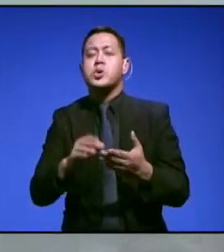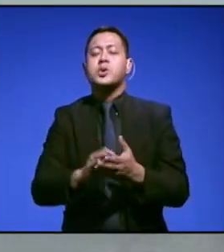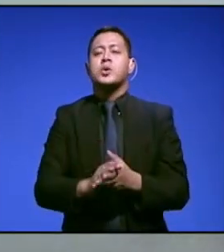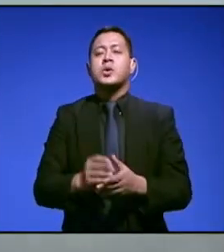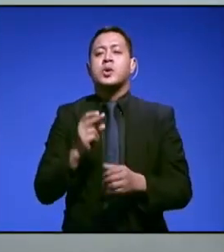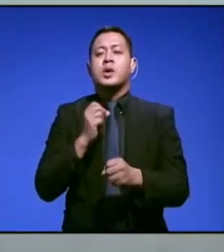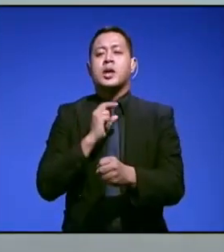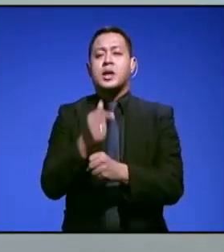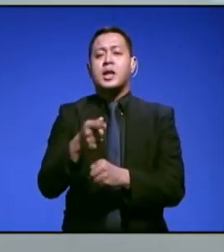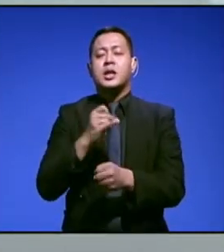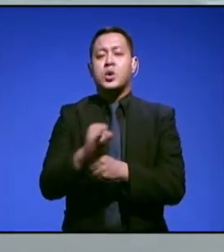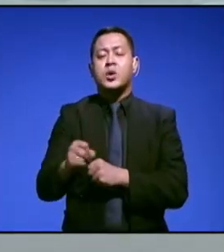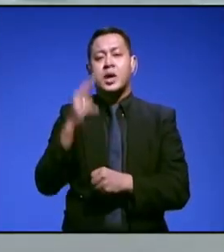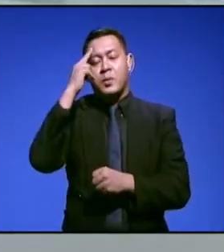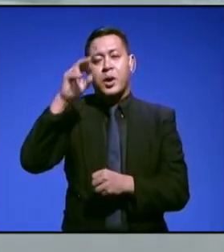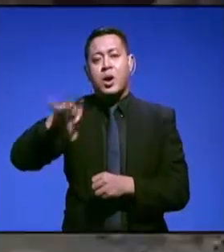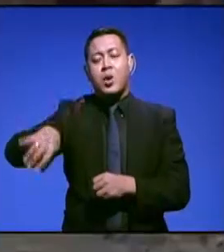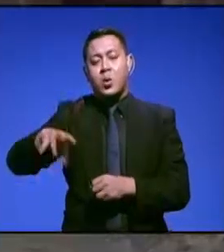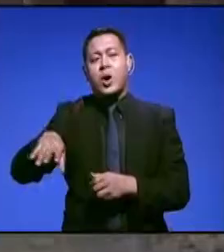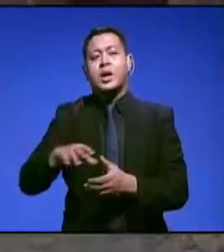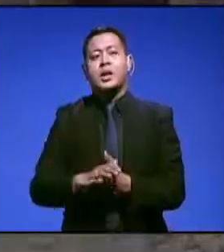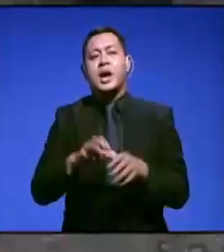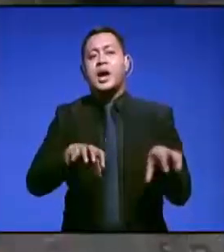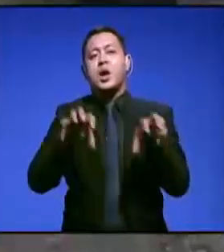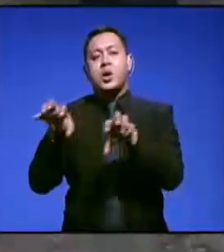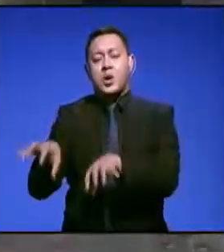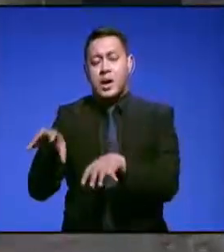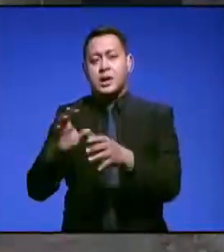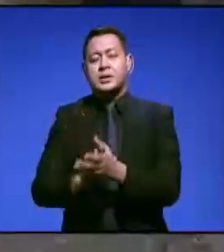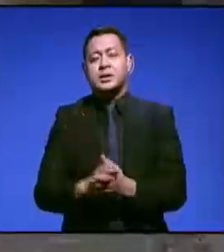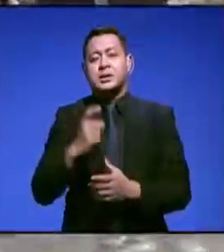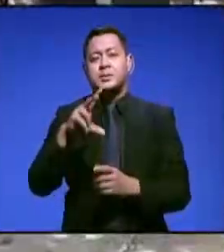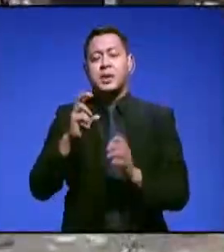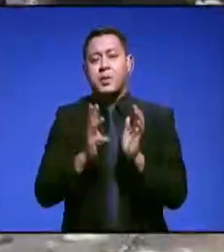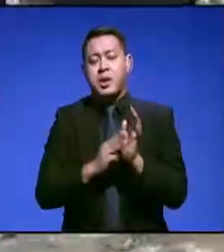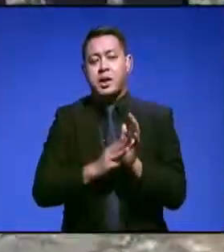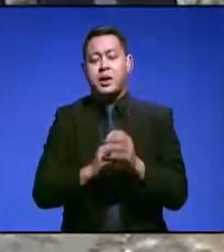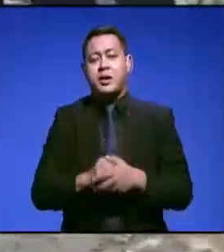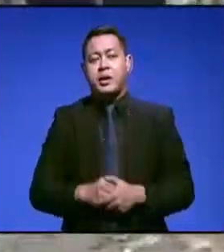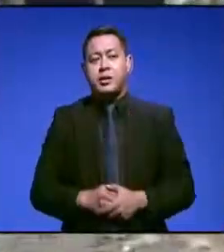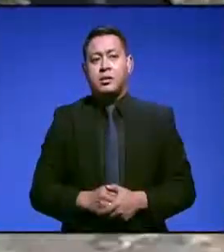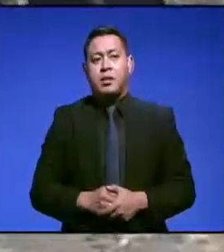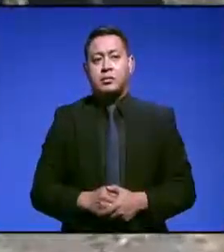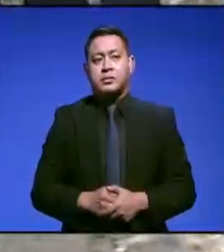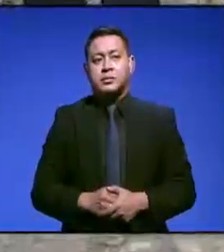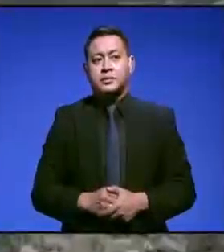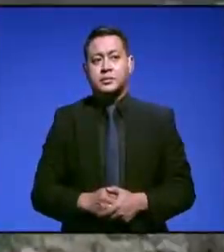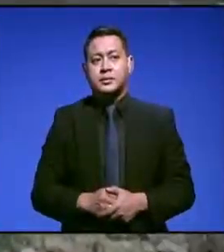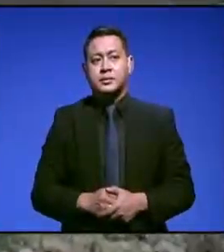rugi akan diberikan kepada kepala keluarga yang terdampak relokasi di Cipinang Melayu. Stefanus Wangge, Jakarta.